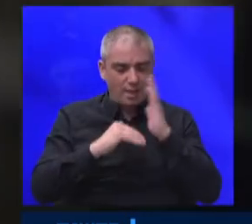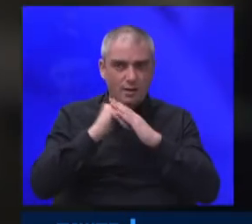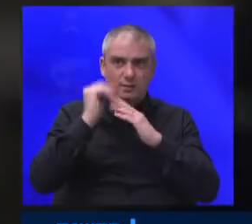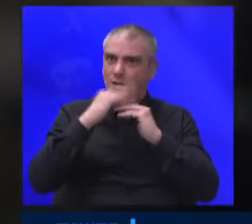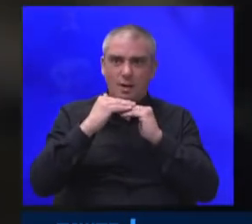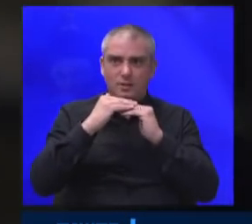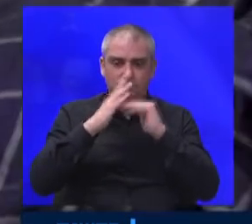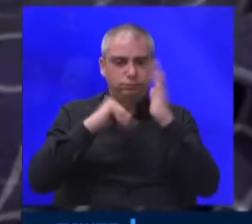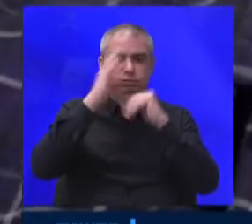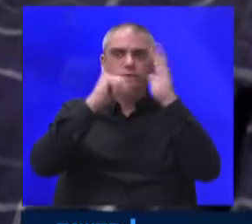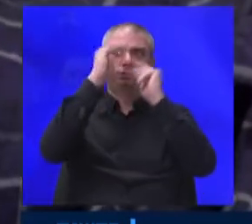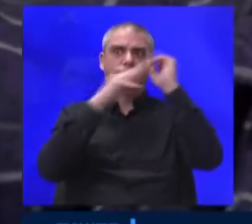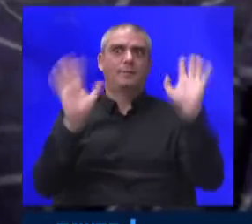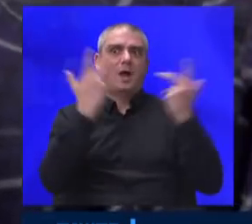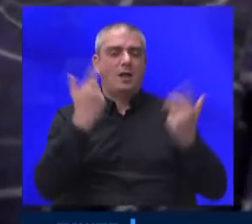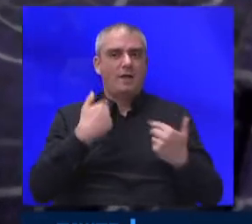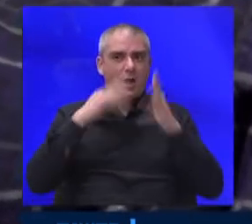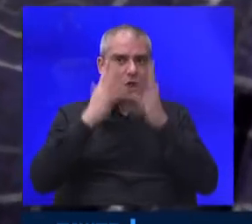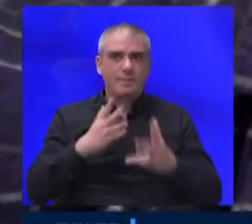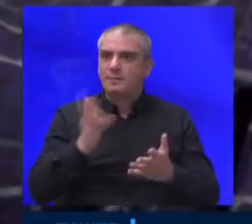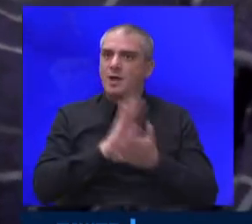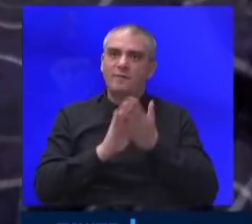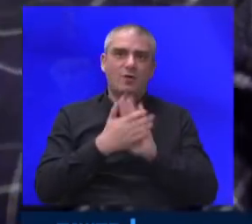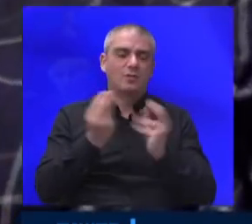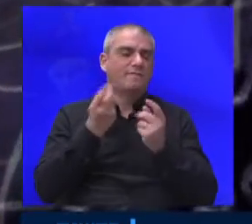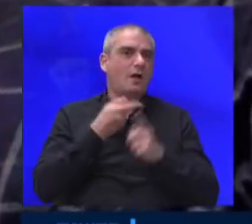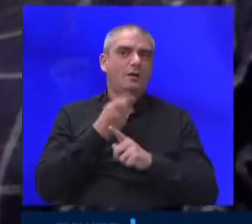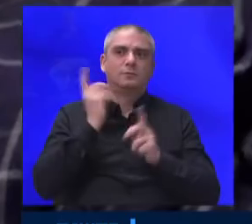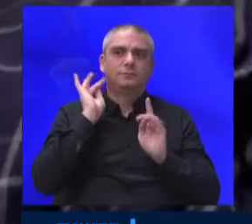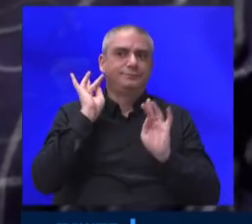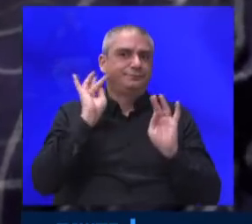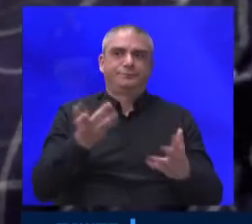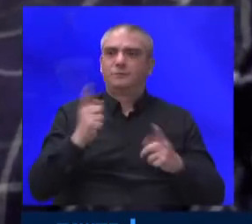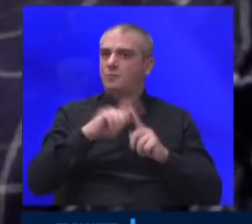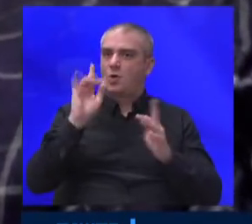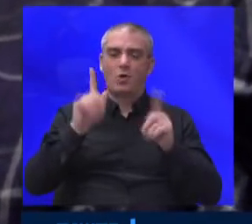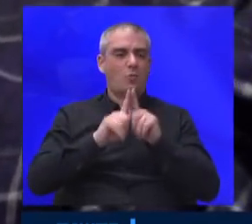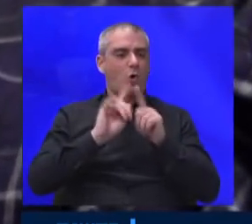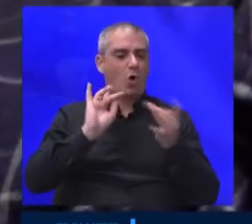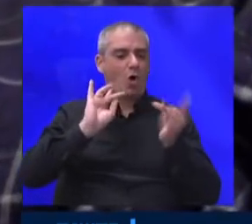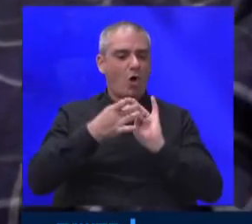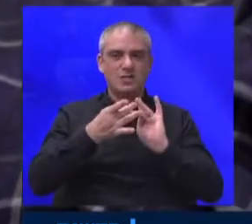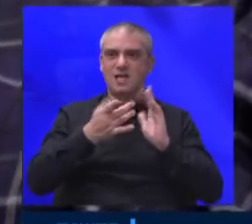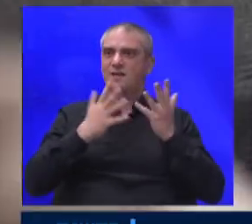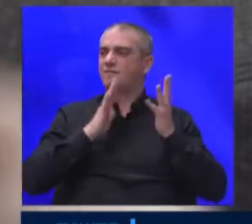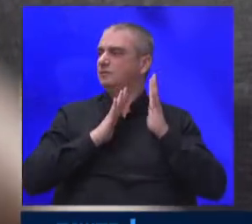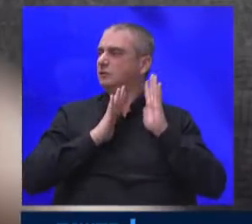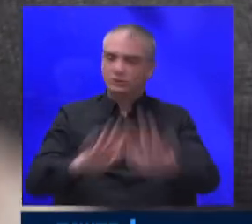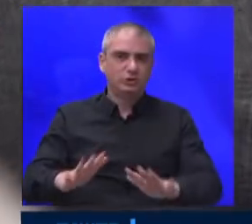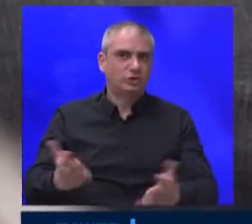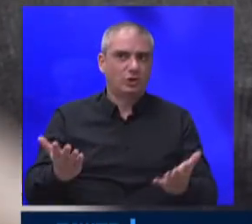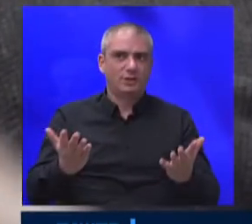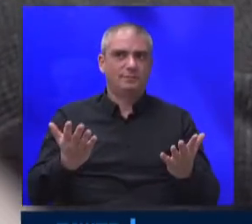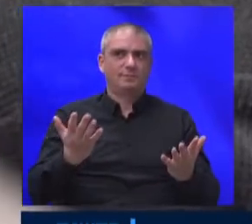אבל אומנים או זה הפכו להיות דבר מגונה, הפכו להיות דבר שהוא מקביל לאויבים, לסונאים.